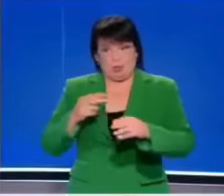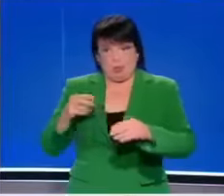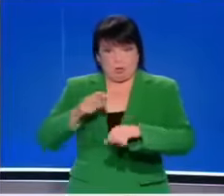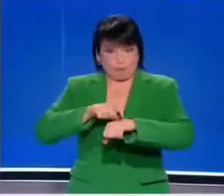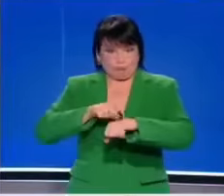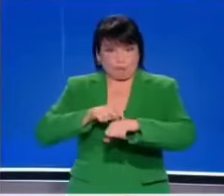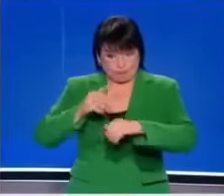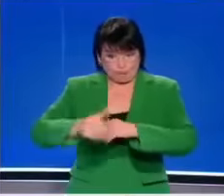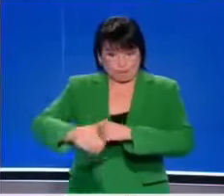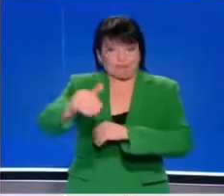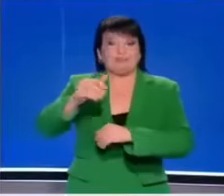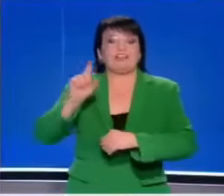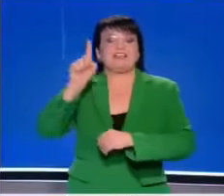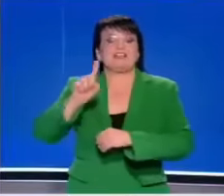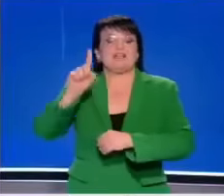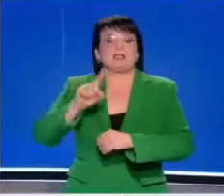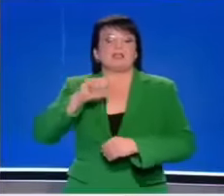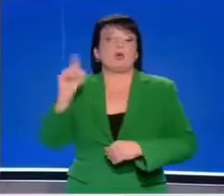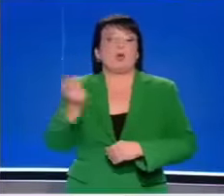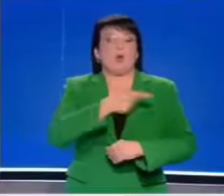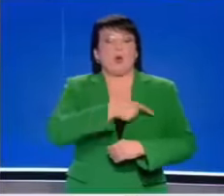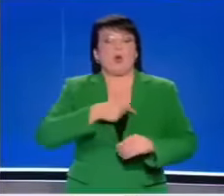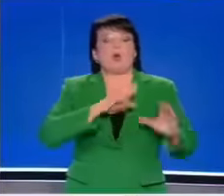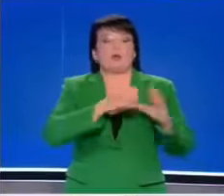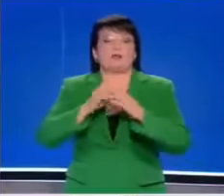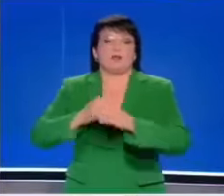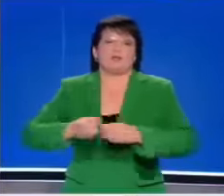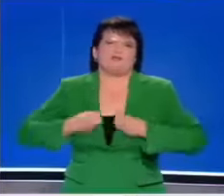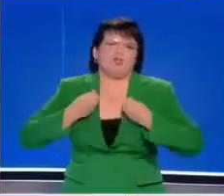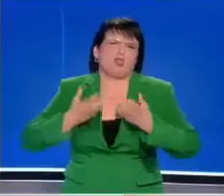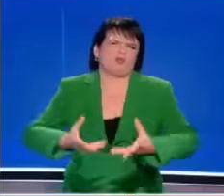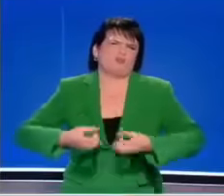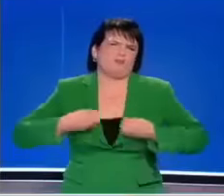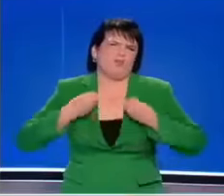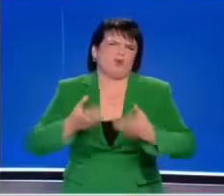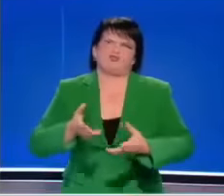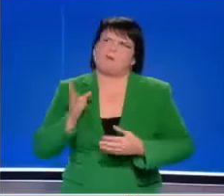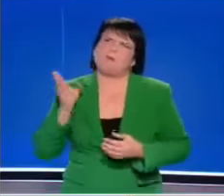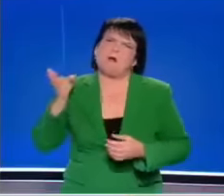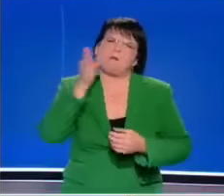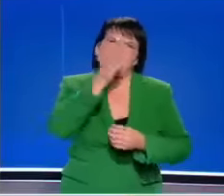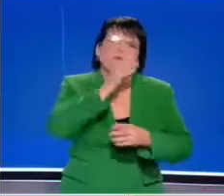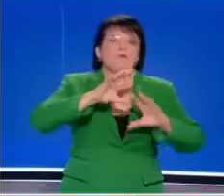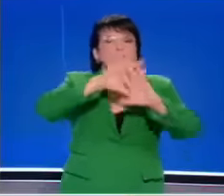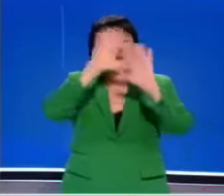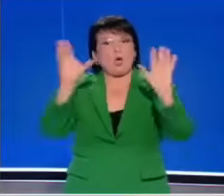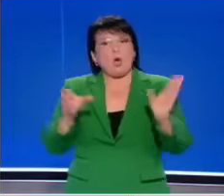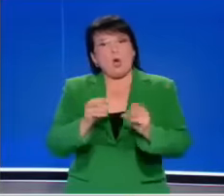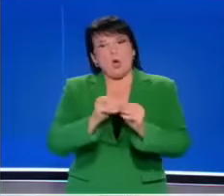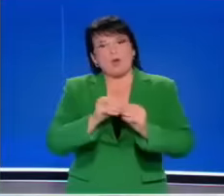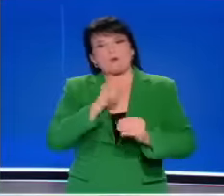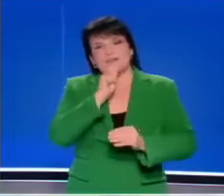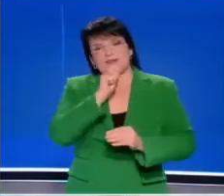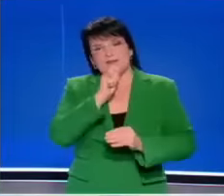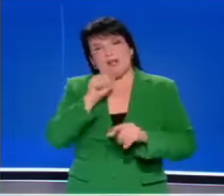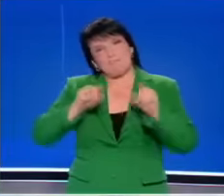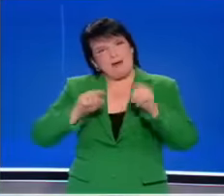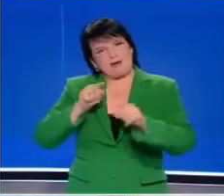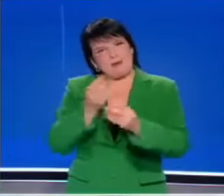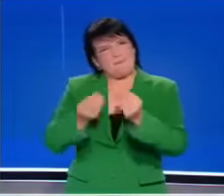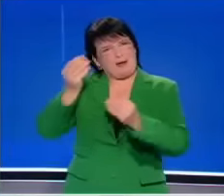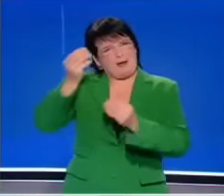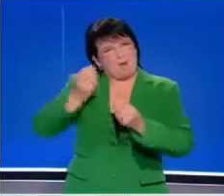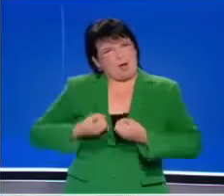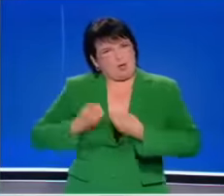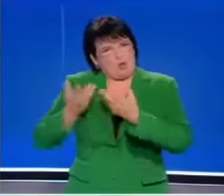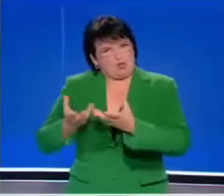κάλπη την κυριακή όλοι οι πολιτικοί αρχηγοί τα έχετε δώσει όλα σε μία φόλλις της ύλης λοιπόν συνέντευξη μερική παραπάνω από τους άλλους